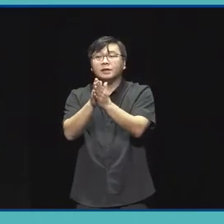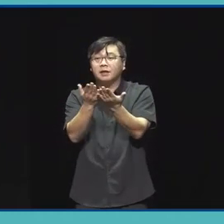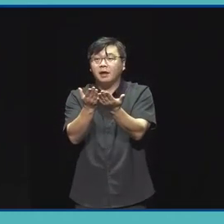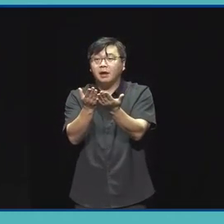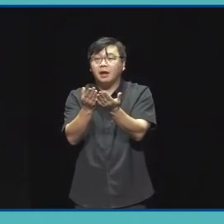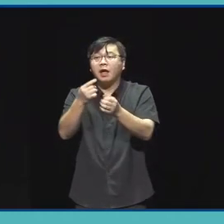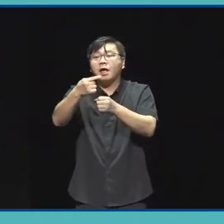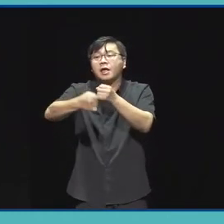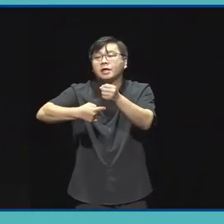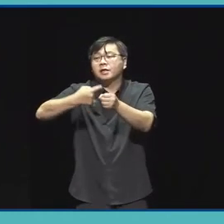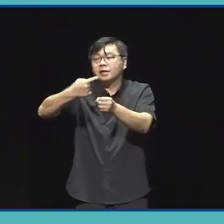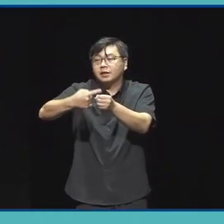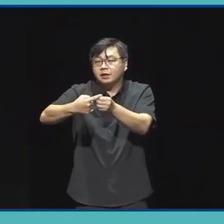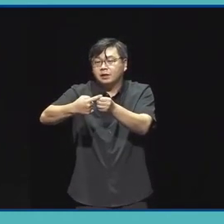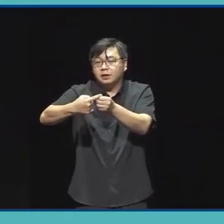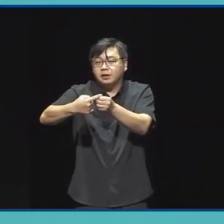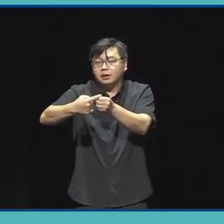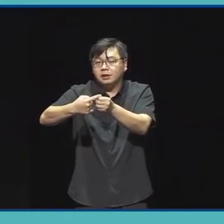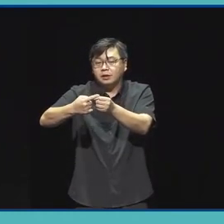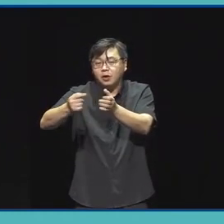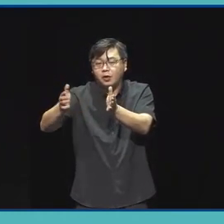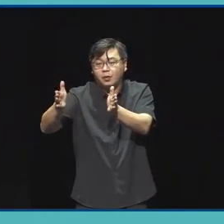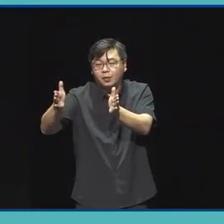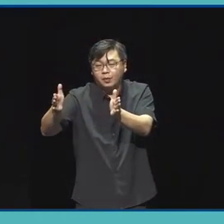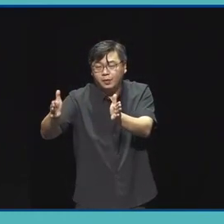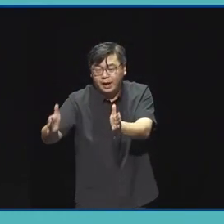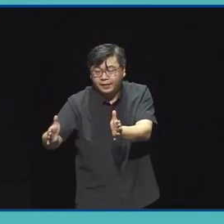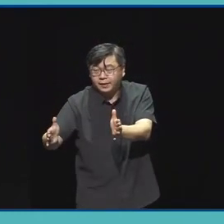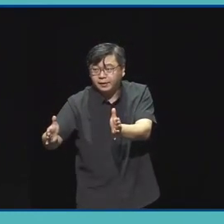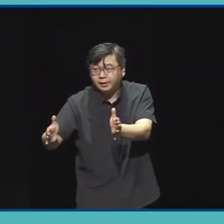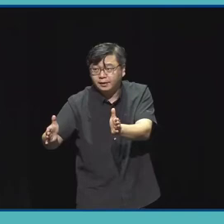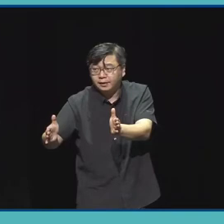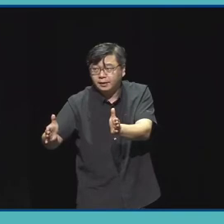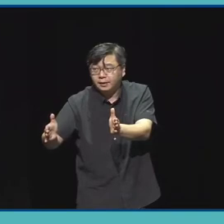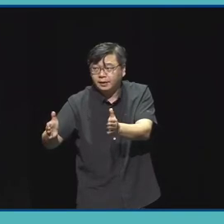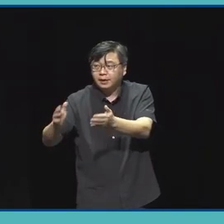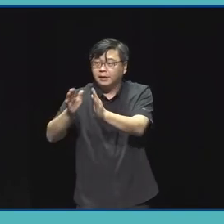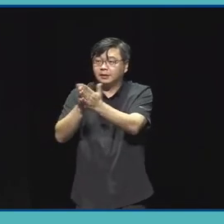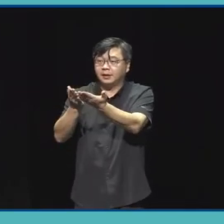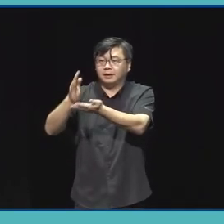연내 발간을 그 조건으로 하고 있습니다. 그래서